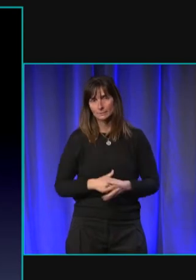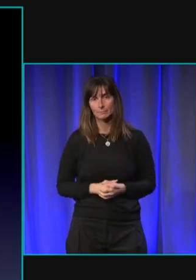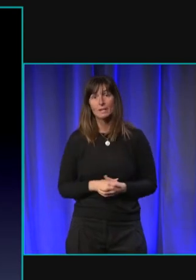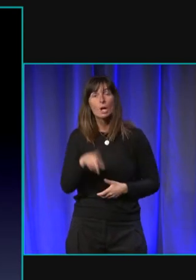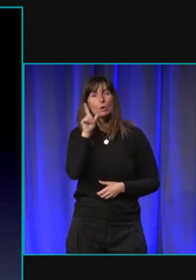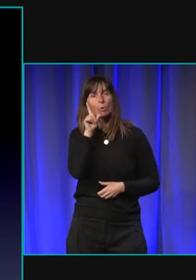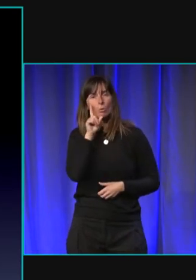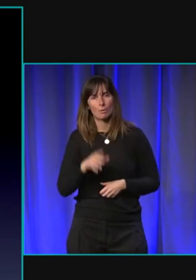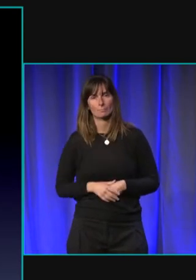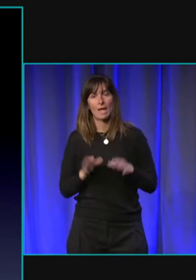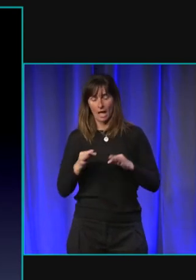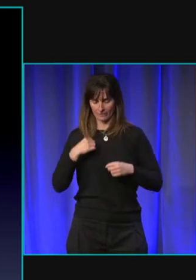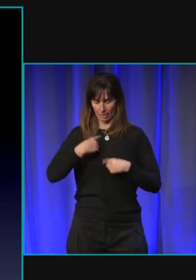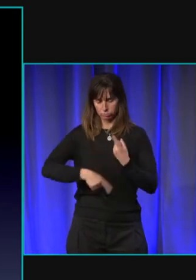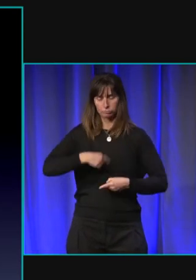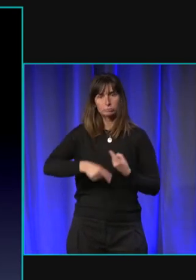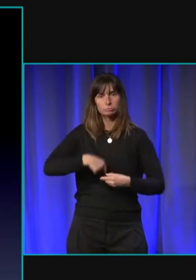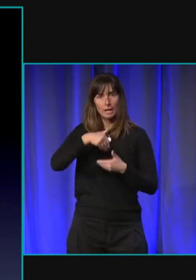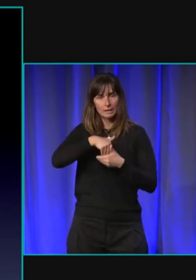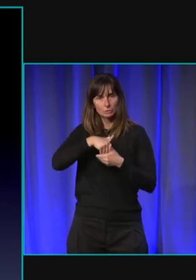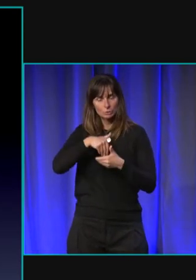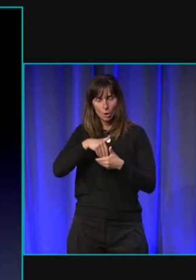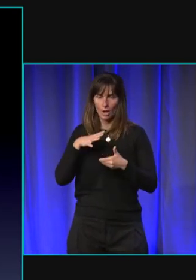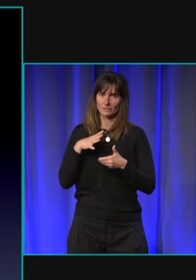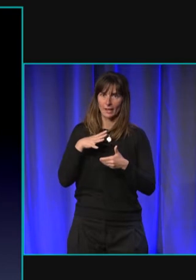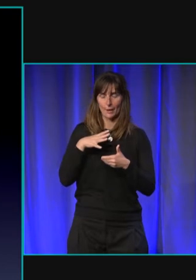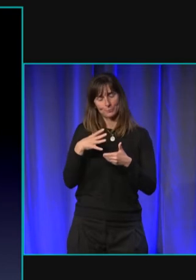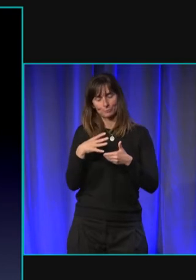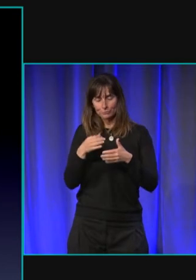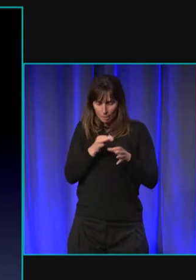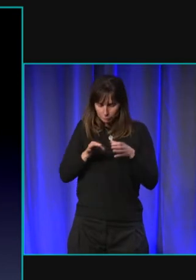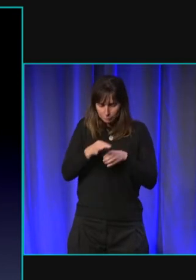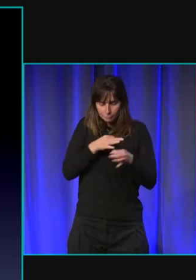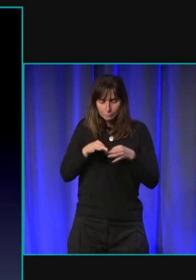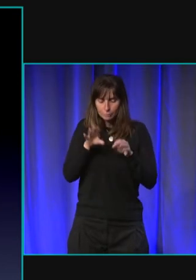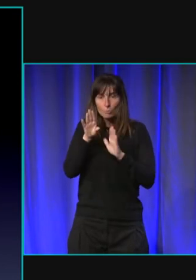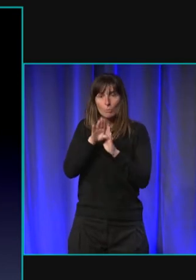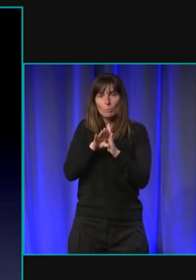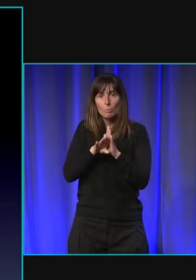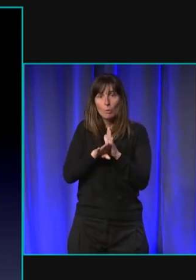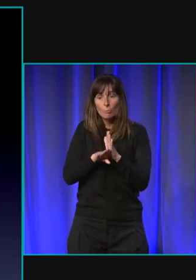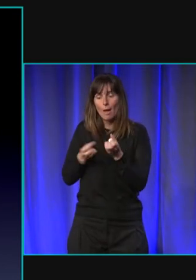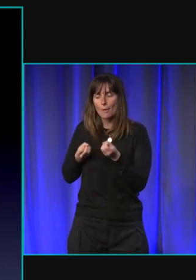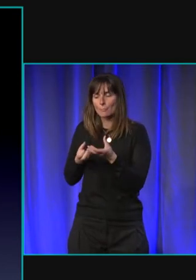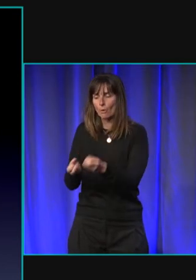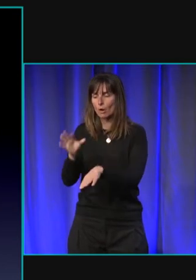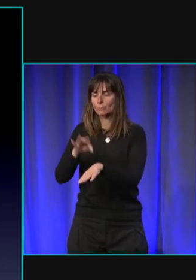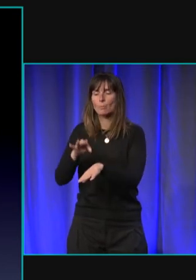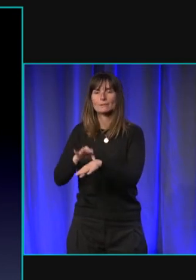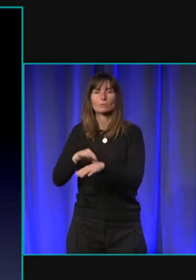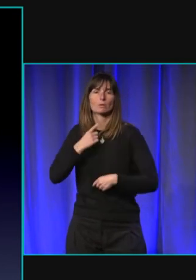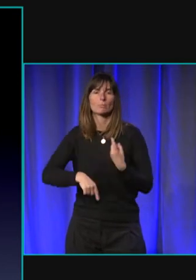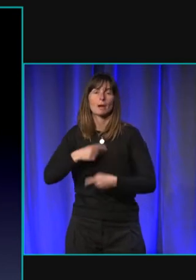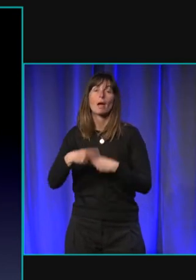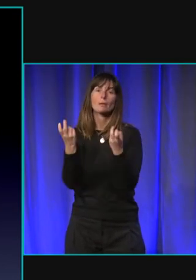baisse de la fonction mitochondriale ou la baisse de la capacité oxydative, en fait, elle est liée au développement des pathologies métaboliques. Vous connaissez tous